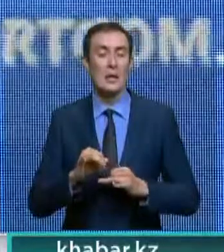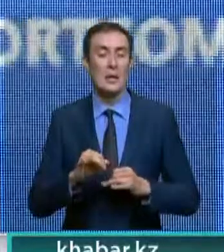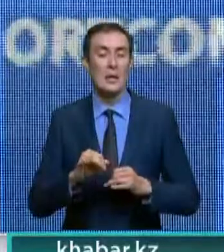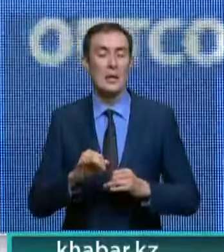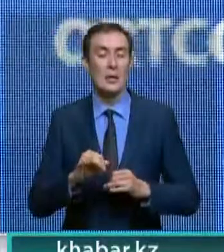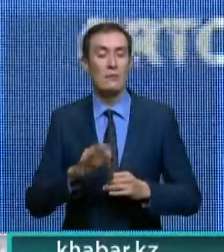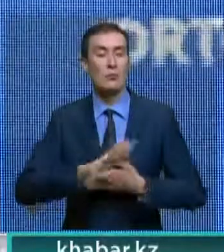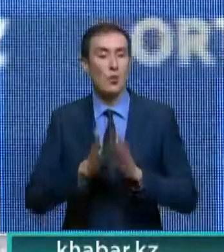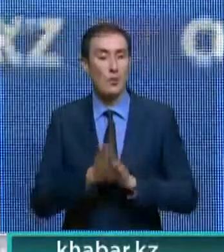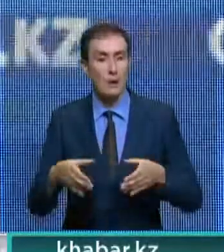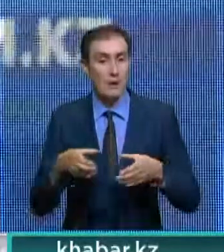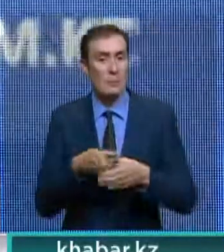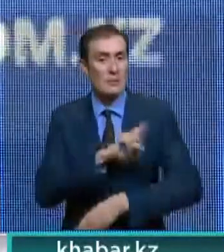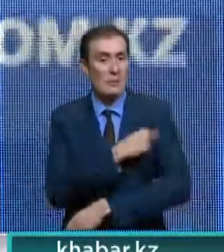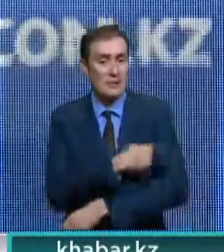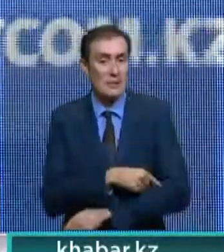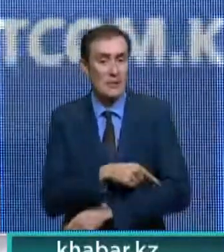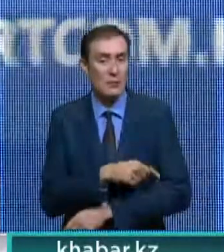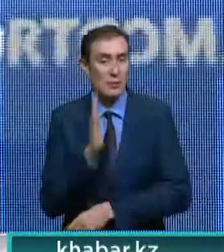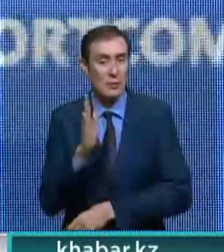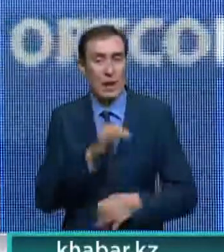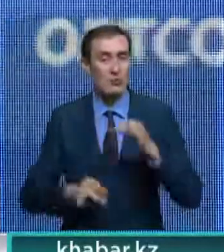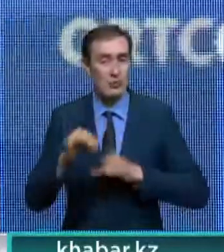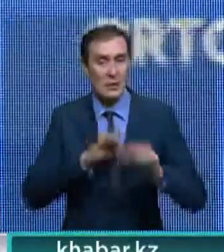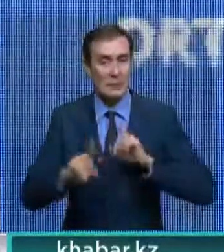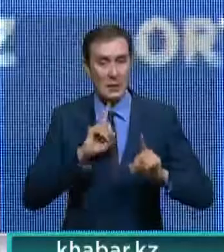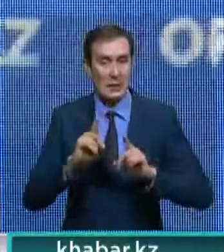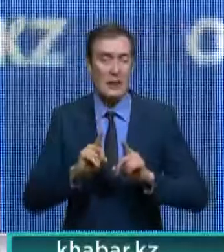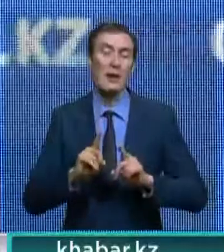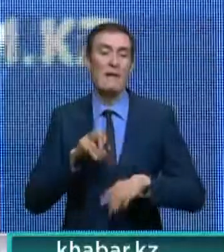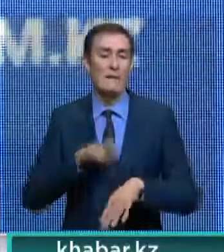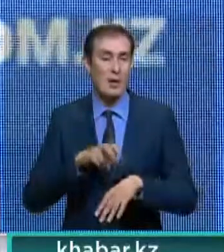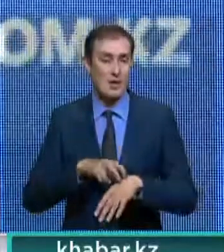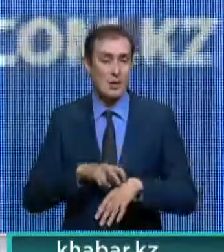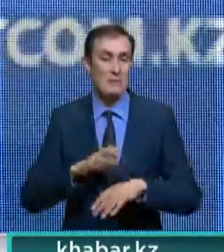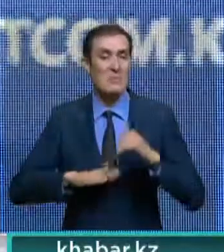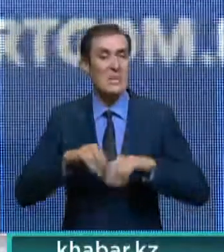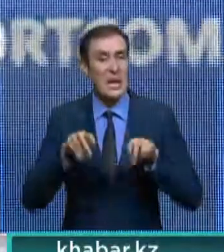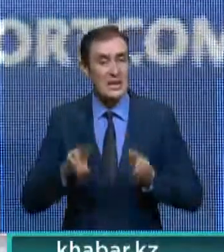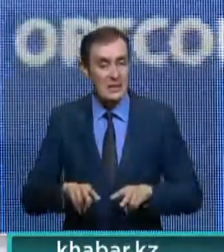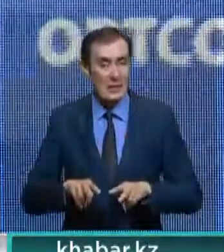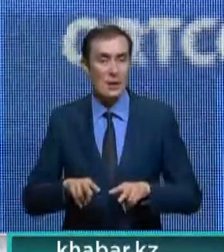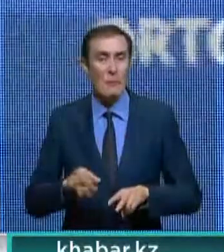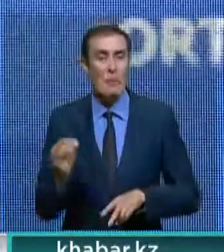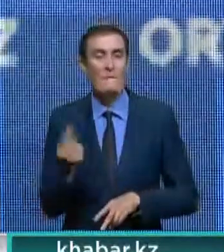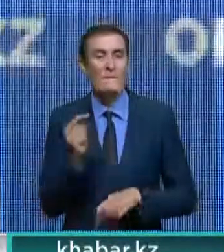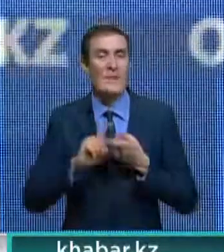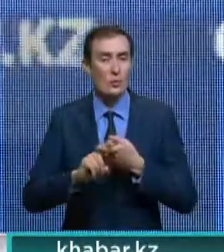среде скажем так это медицинская среда будет врачи иммунологи врачи вирусологи